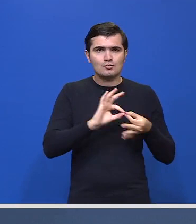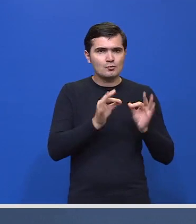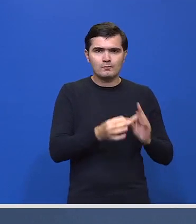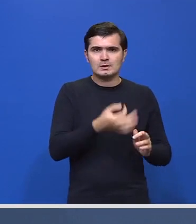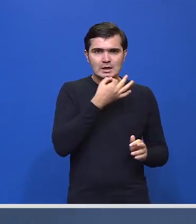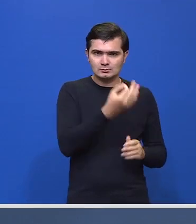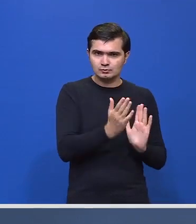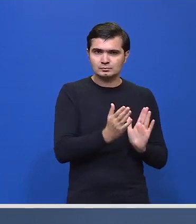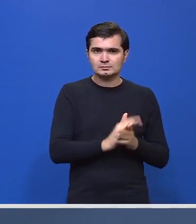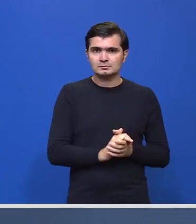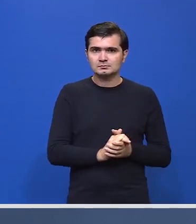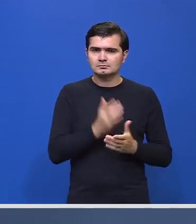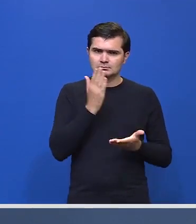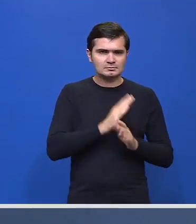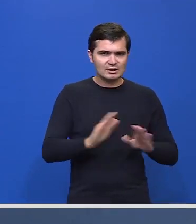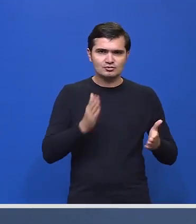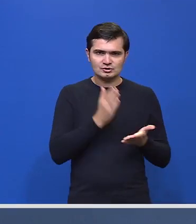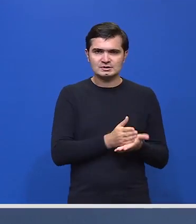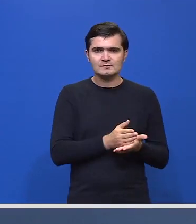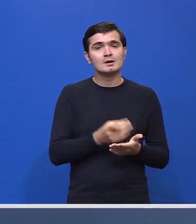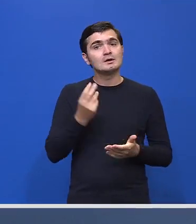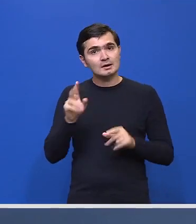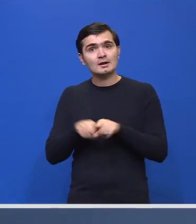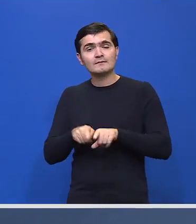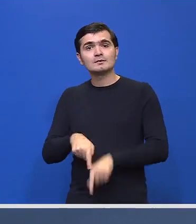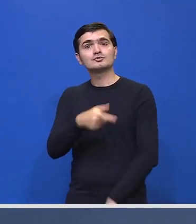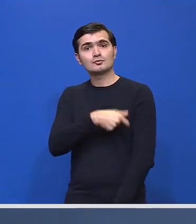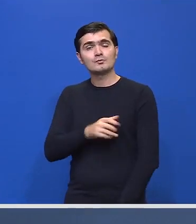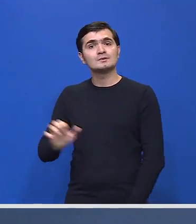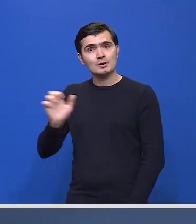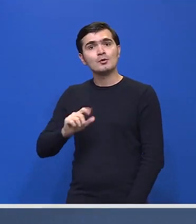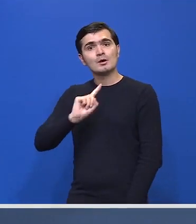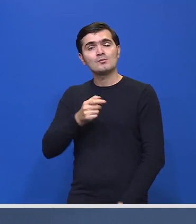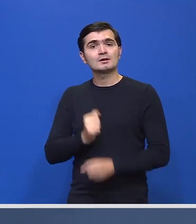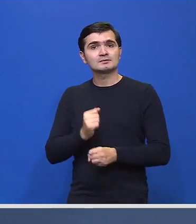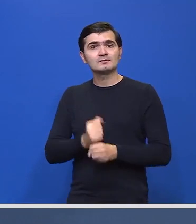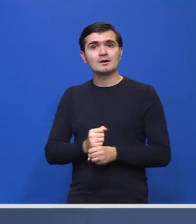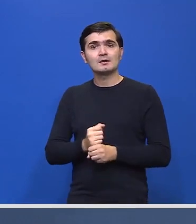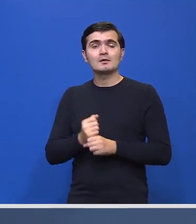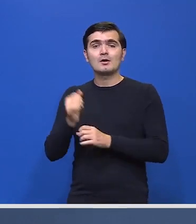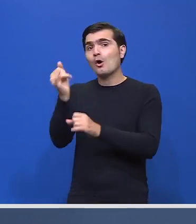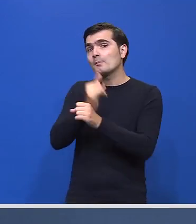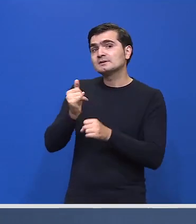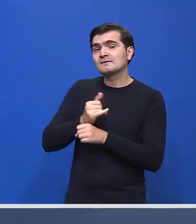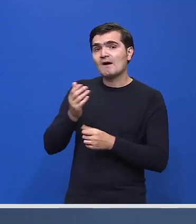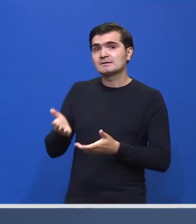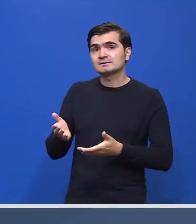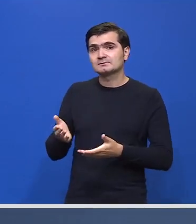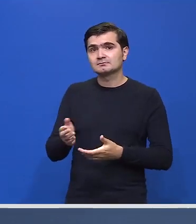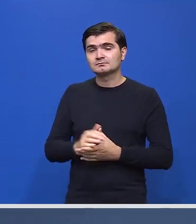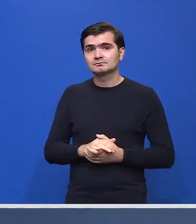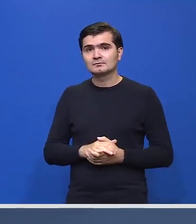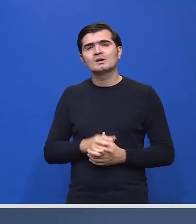cuvânt decisiv, dar și Comisia, cum am spus, poate să formuleze aceste observații și